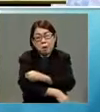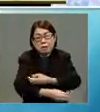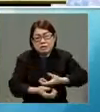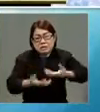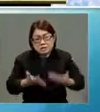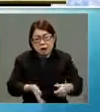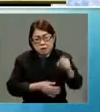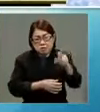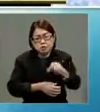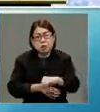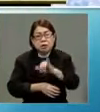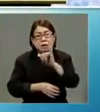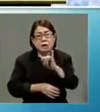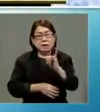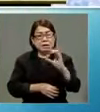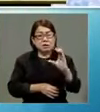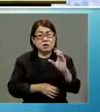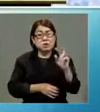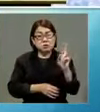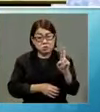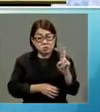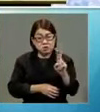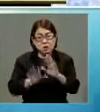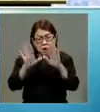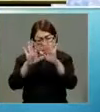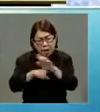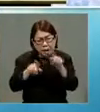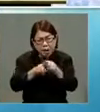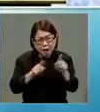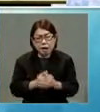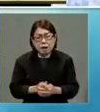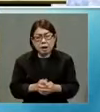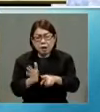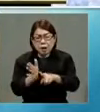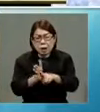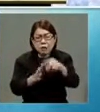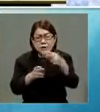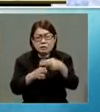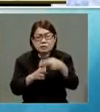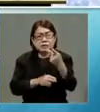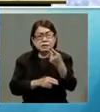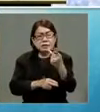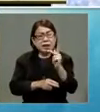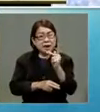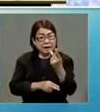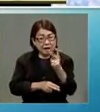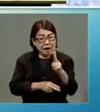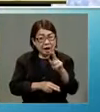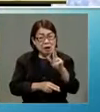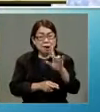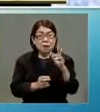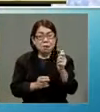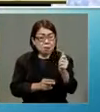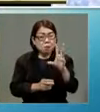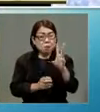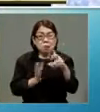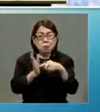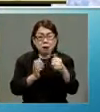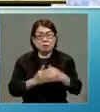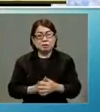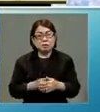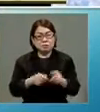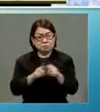ล้วก็อาการบางอย่างเนี่ยจะคล้ายกันกับโรคคาวาซากินะครับแล้วก็โรคท็อกซิกช็อกซินโดรม